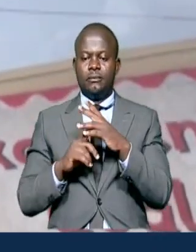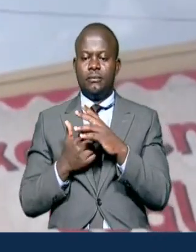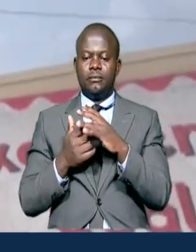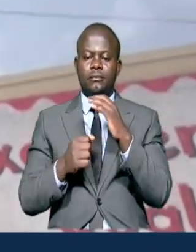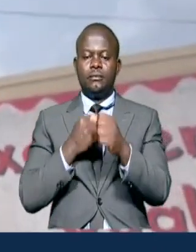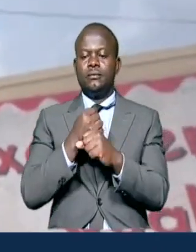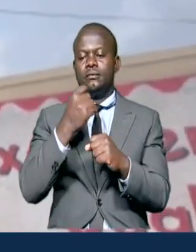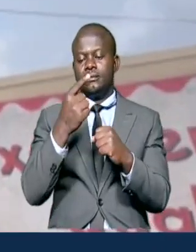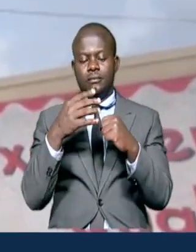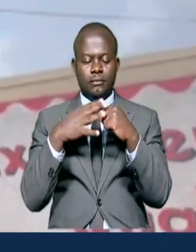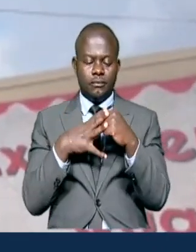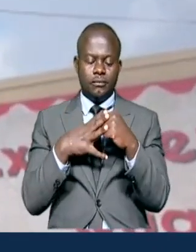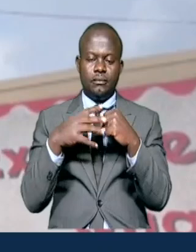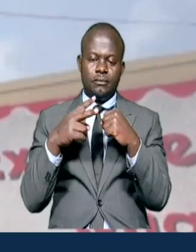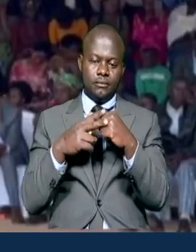mu mwaka